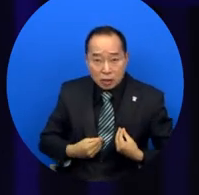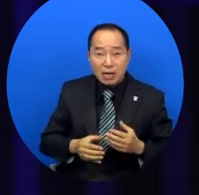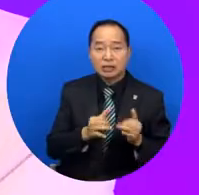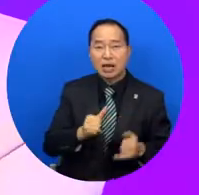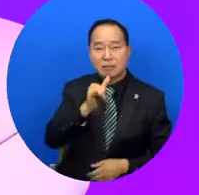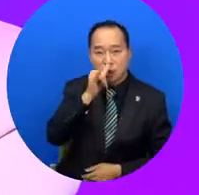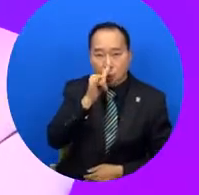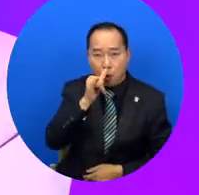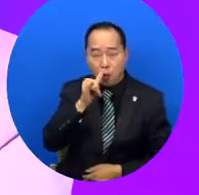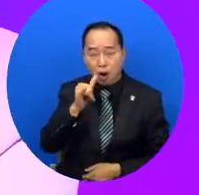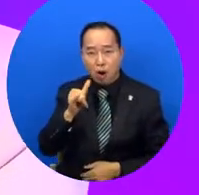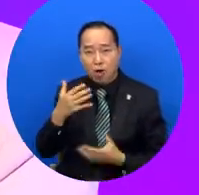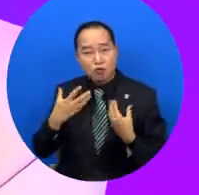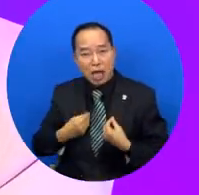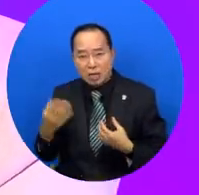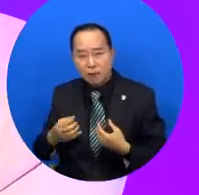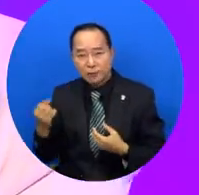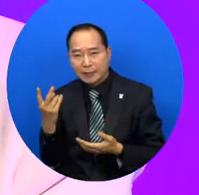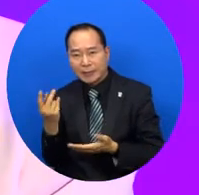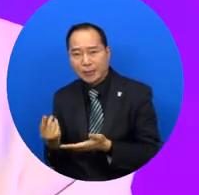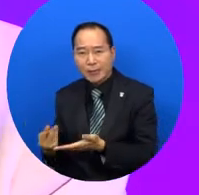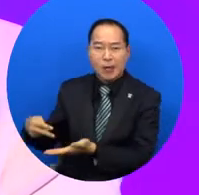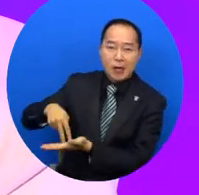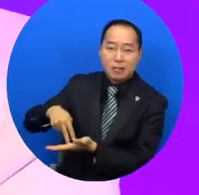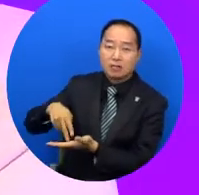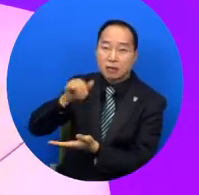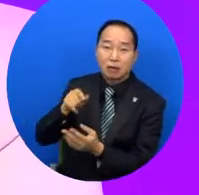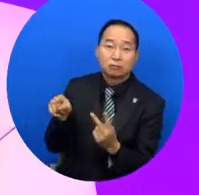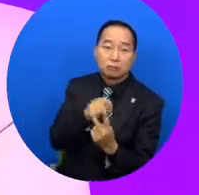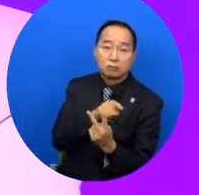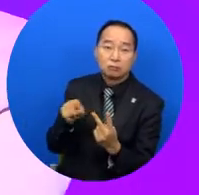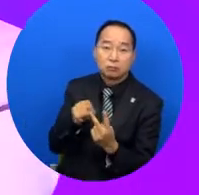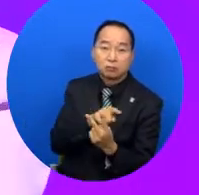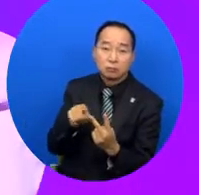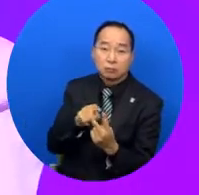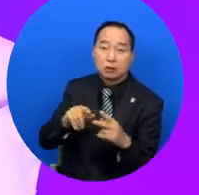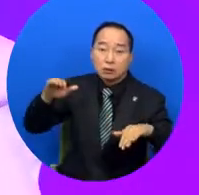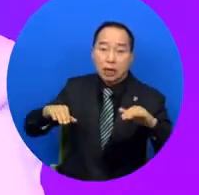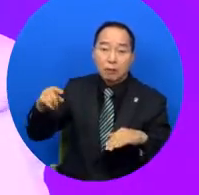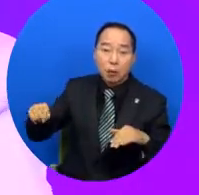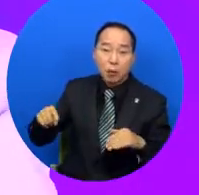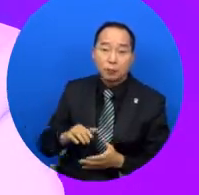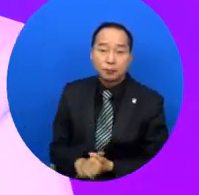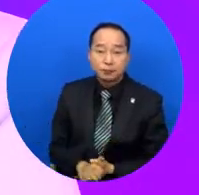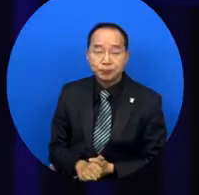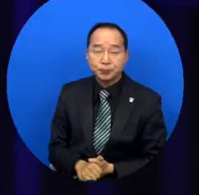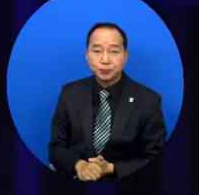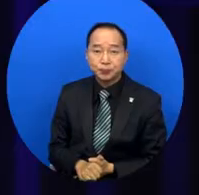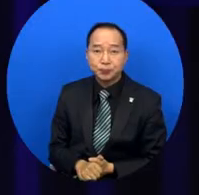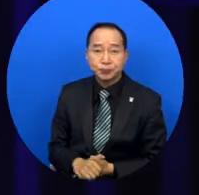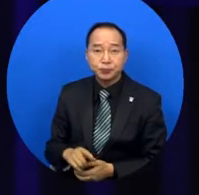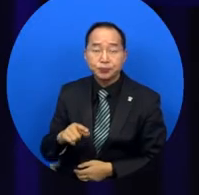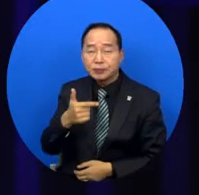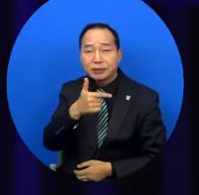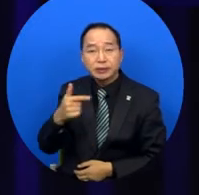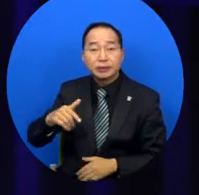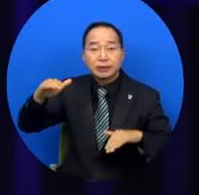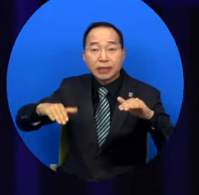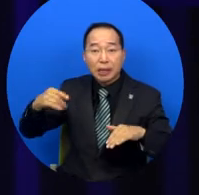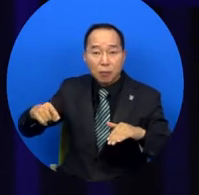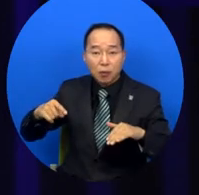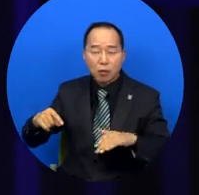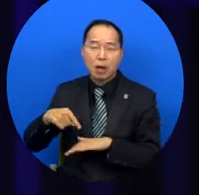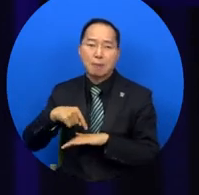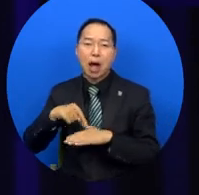그때 좌절하는 사람과 거기서 좌절하지 않고 일어나는 사람의 큰 차이가 하나 있습니다. 제가 항상 강조하는